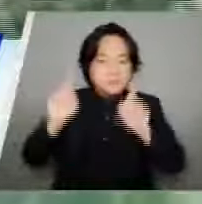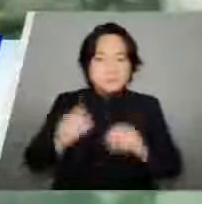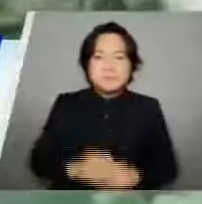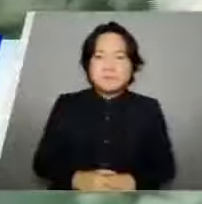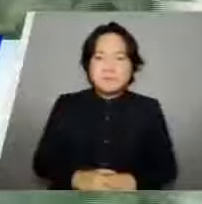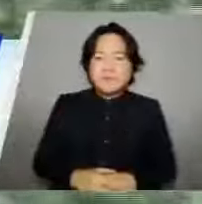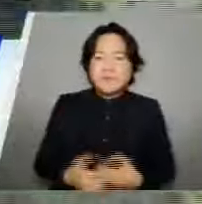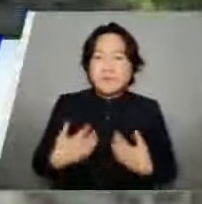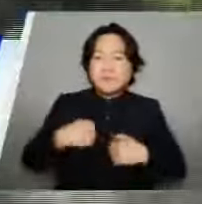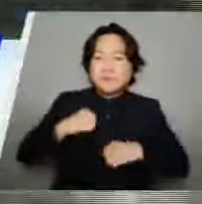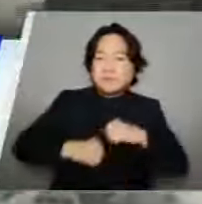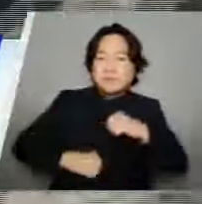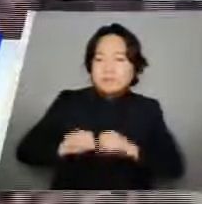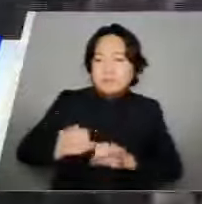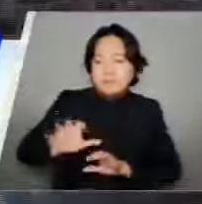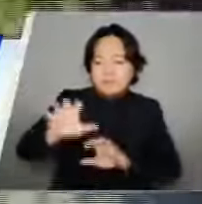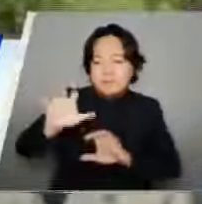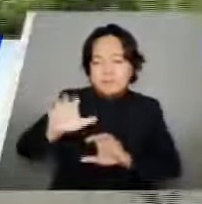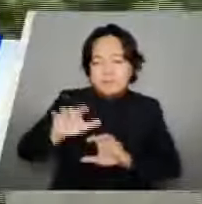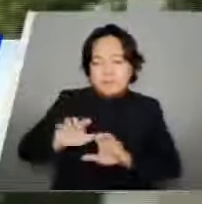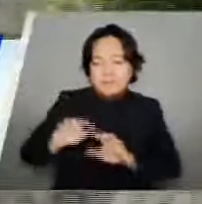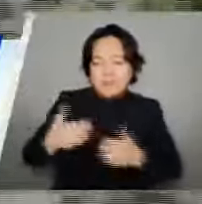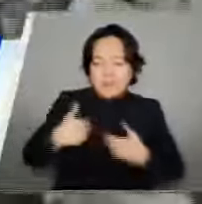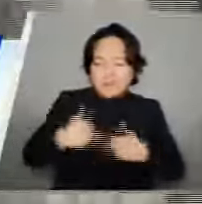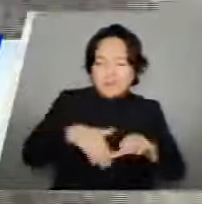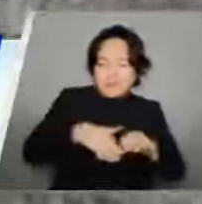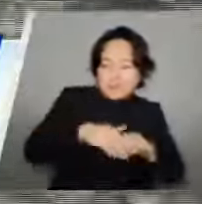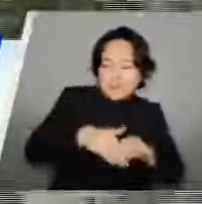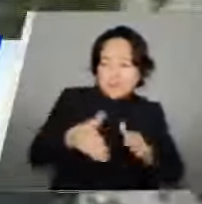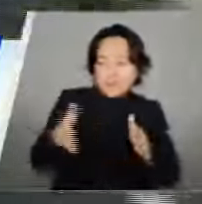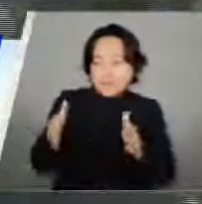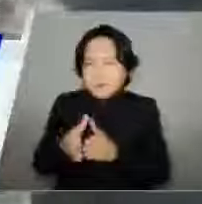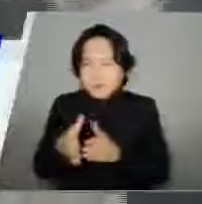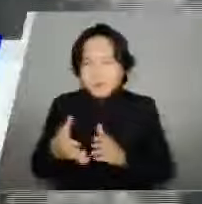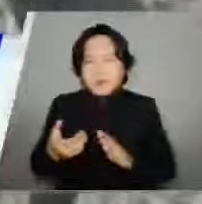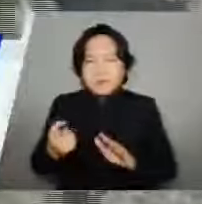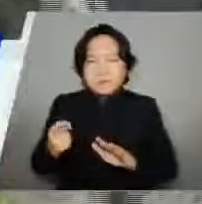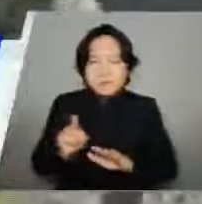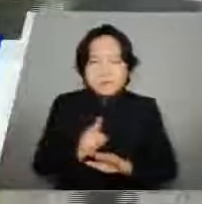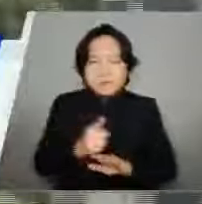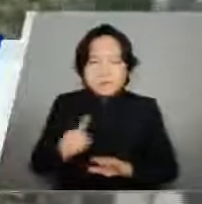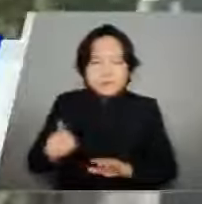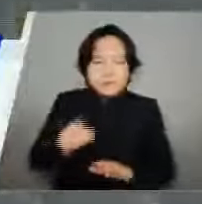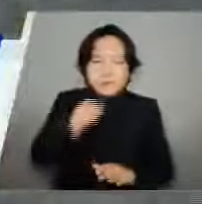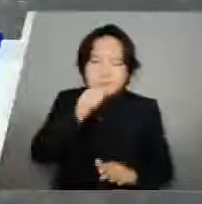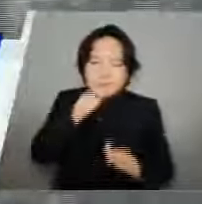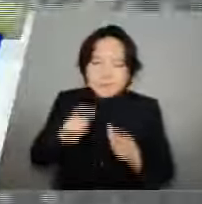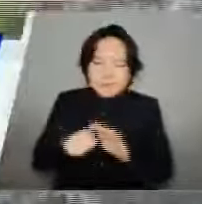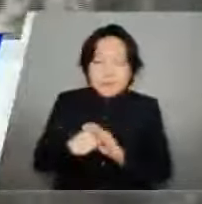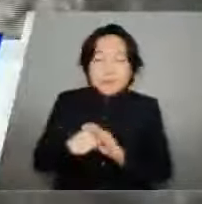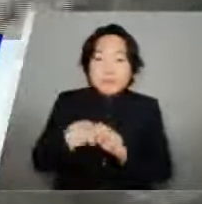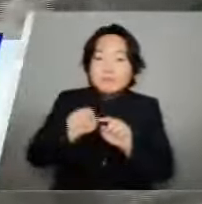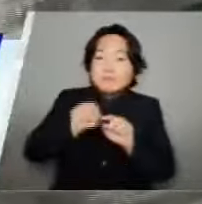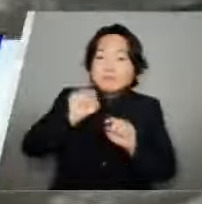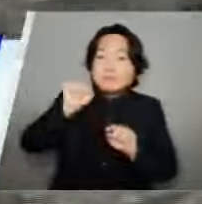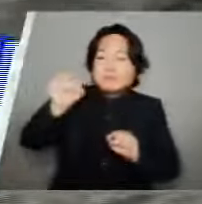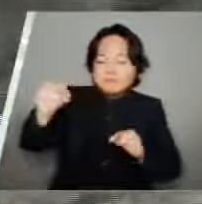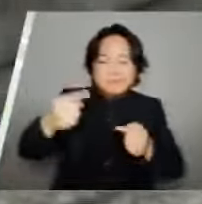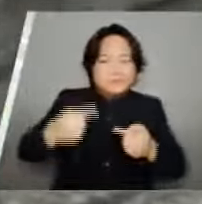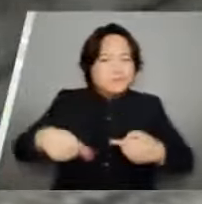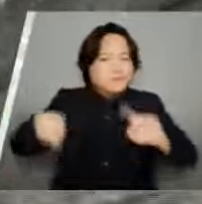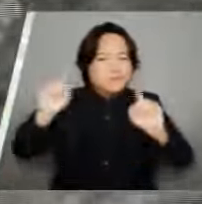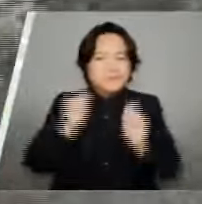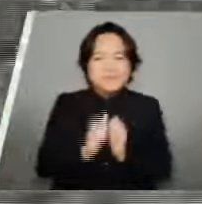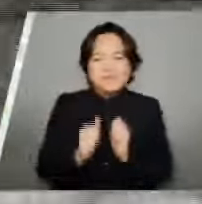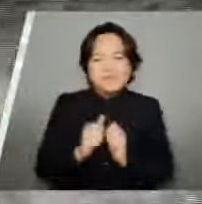Kung may masikip, may maluwag ding daan papunta sa natatagong paraiso na sa dulo, tiyak na sulit ang